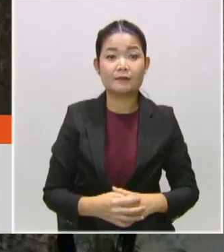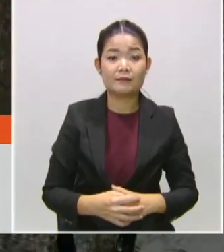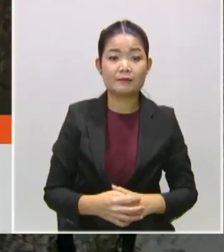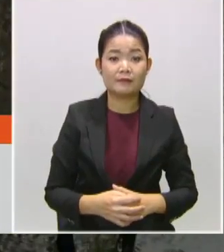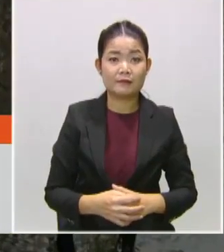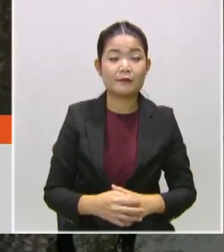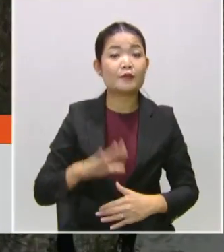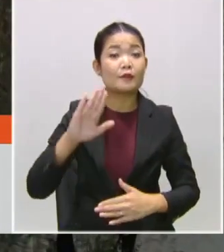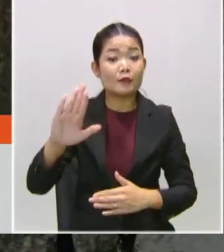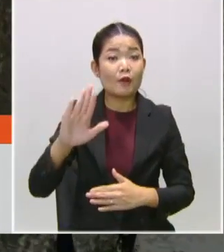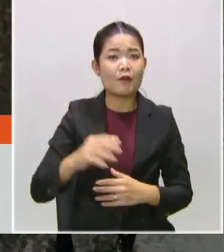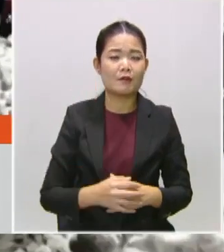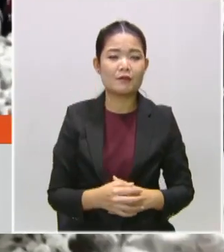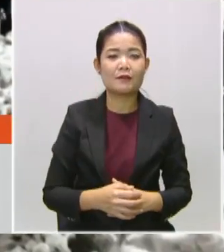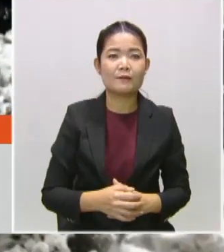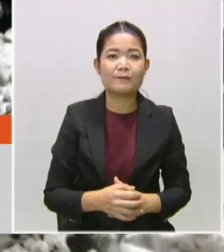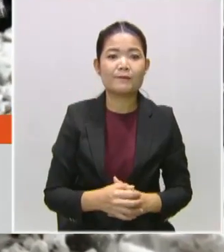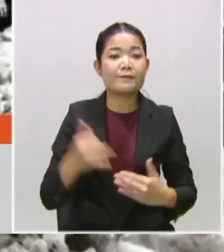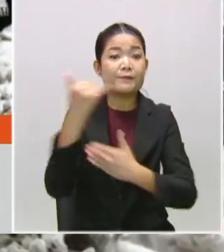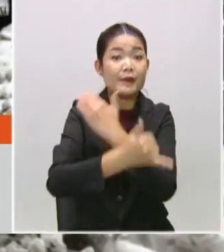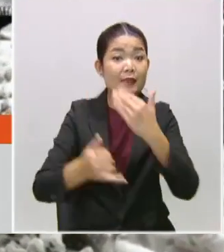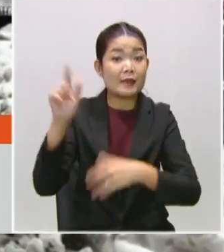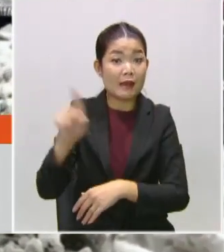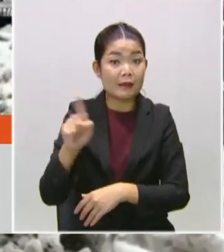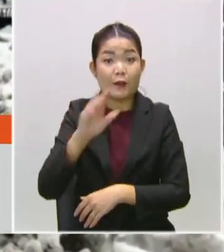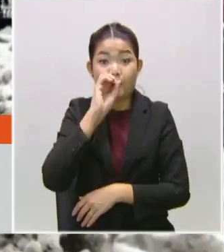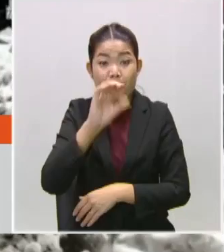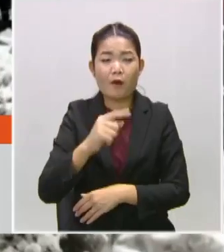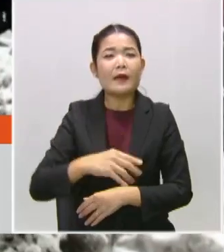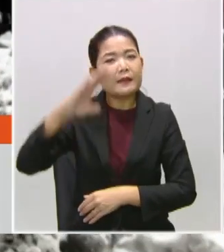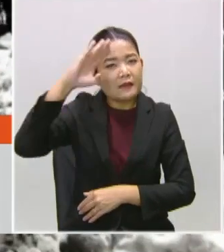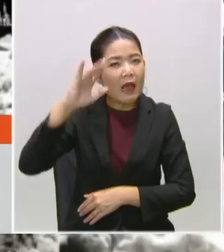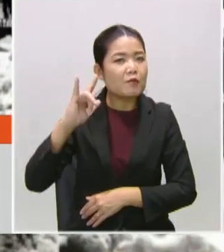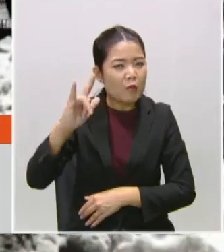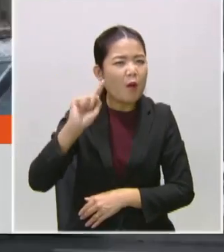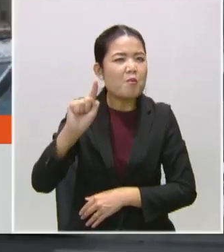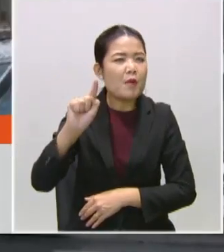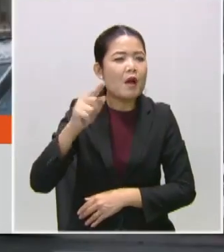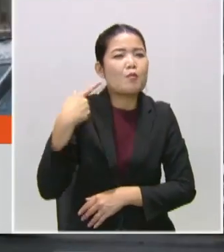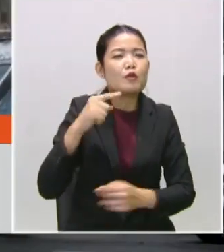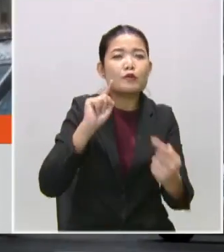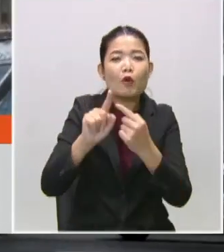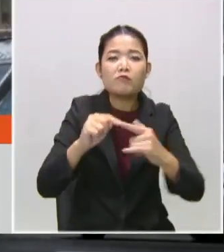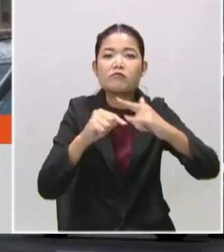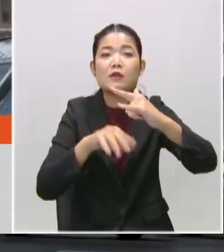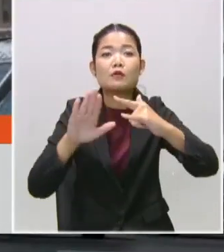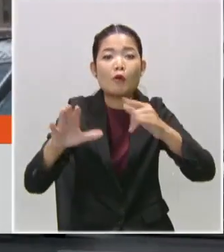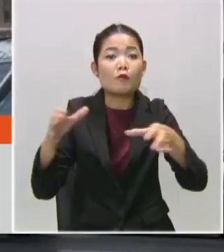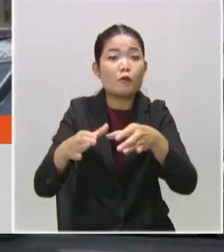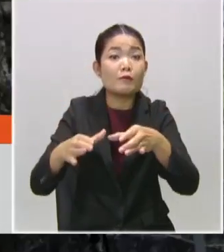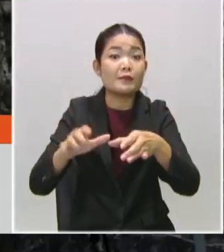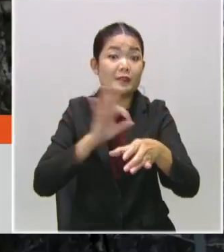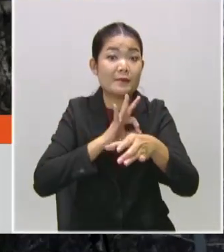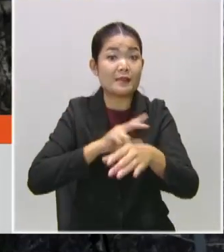ทิงแตงในลอนดอนนะคะรัสซีบอกว่ากองทัพอากาศของยูเครนจะได้รับประโยชน์อย่างมากจากเครื่องบินขับไล่ของนาโ